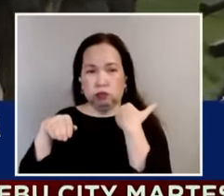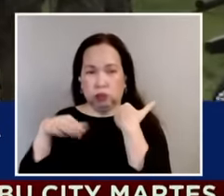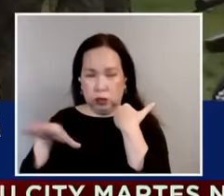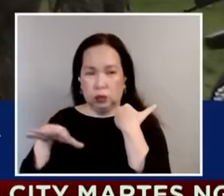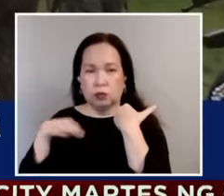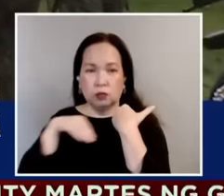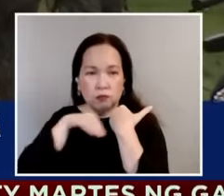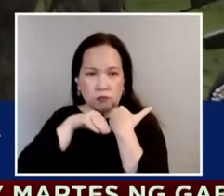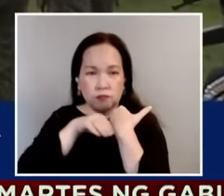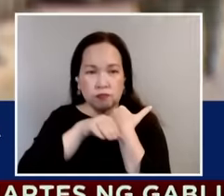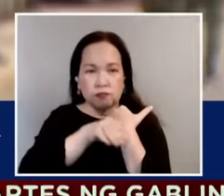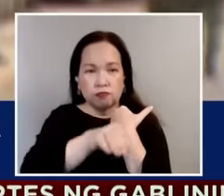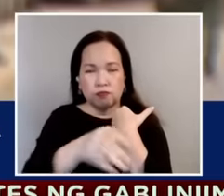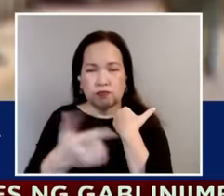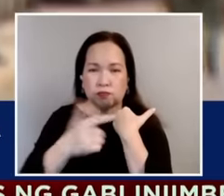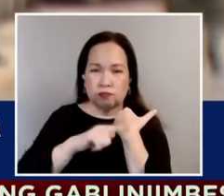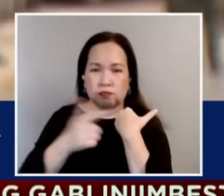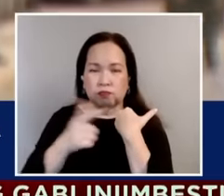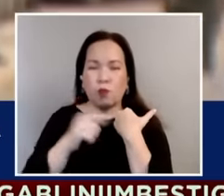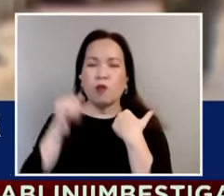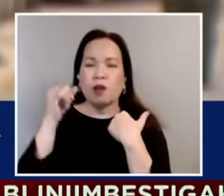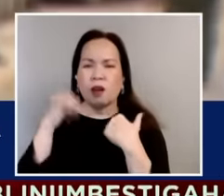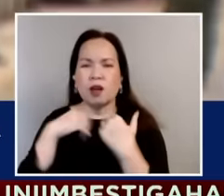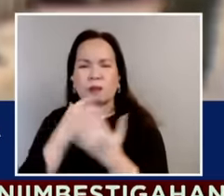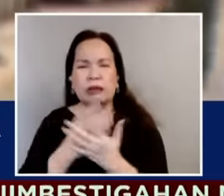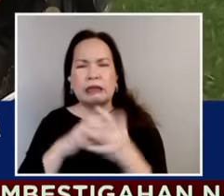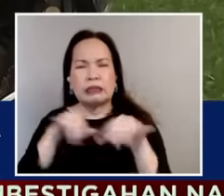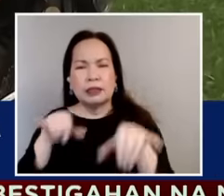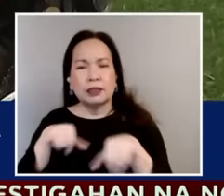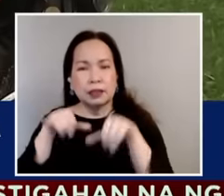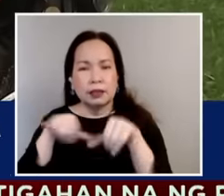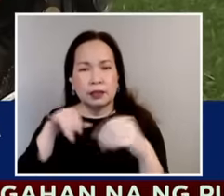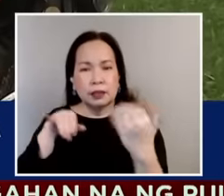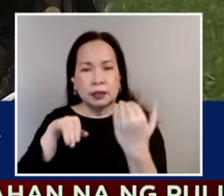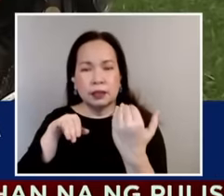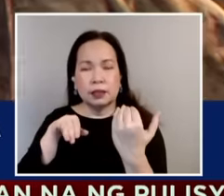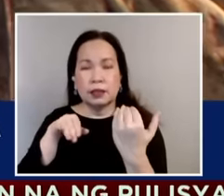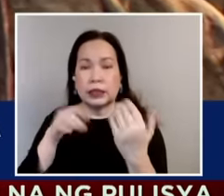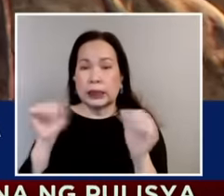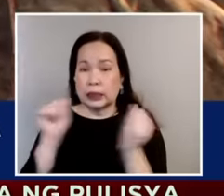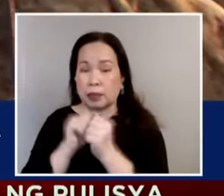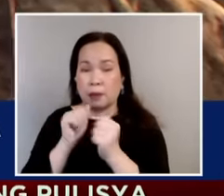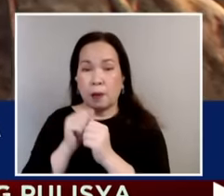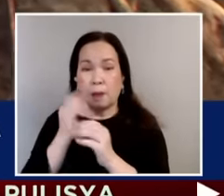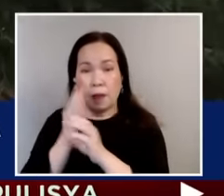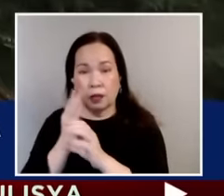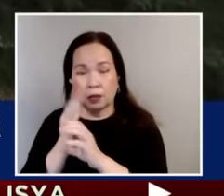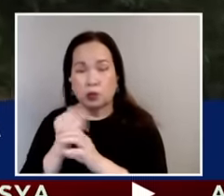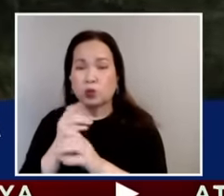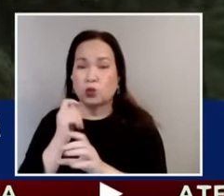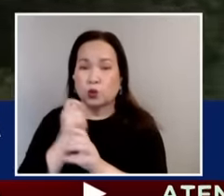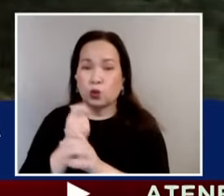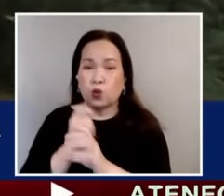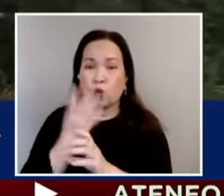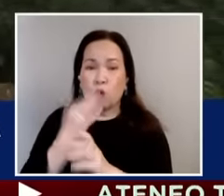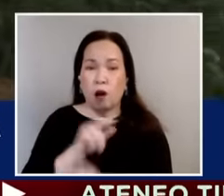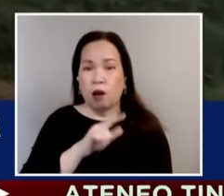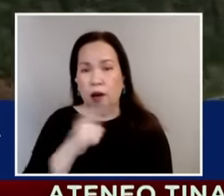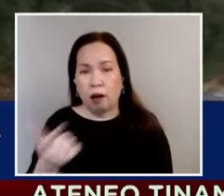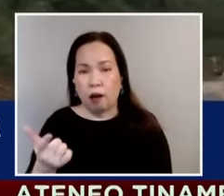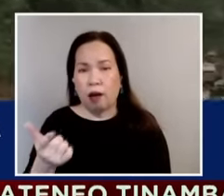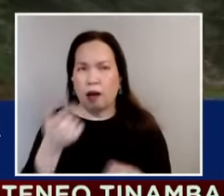Natenga muna kasi kahapon sa daan ang ilang mga sasakyan, kabilang na ang mga bus at truck, dahil sa kabi-kabilang